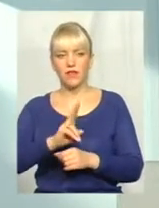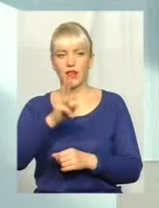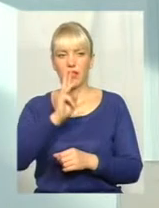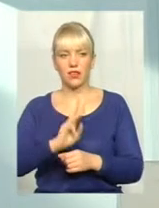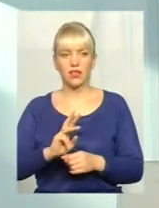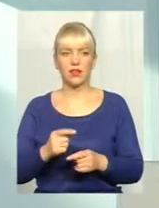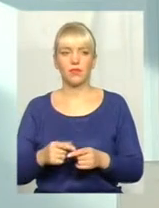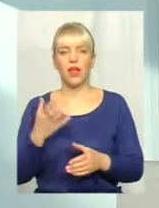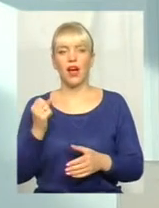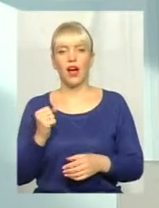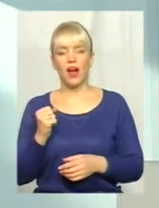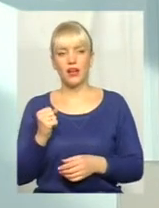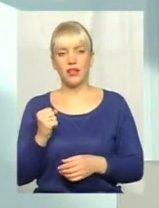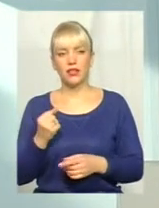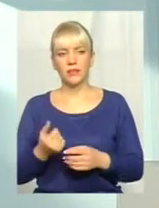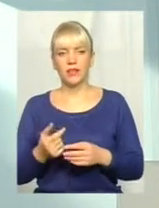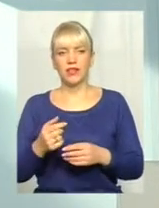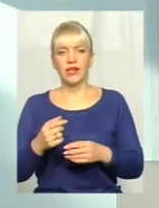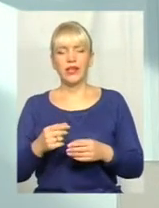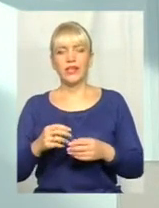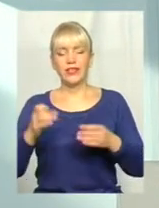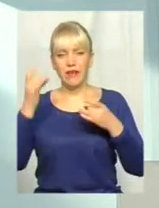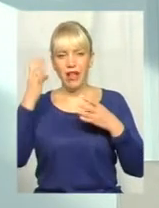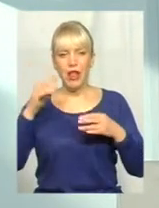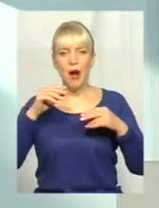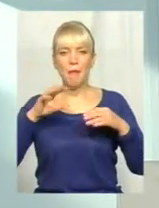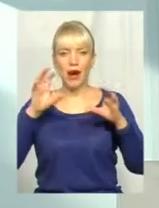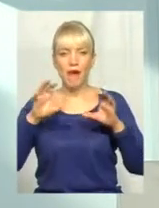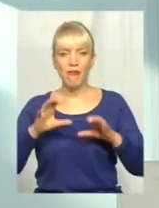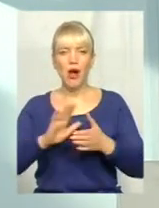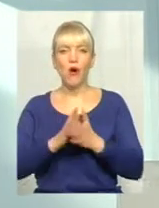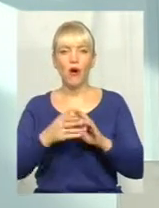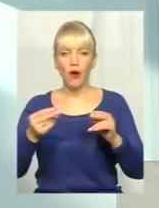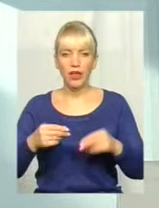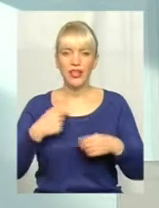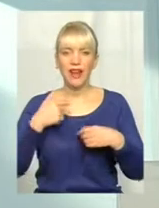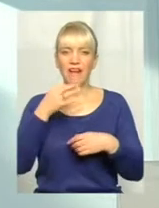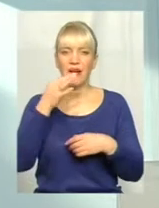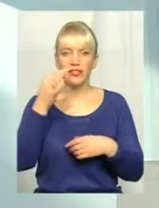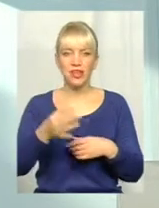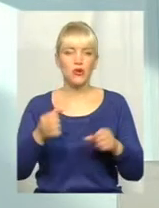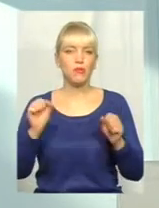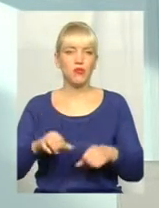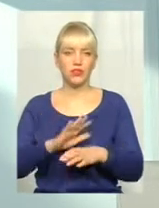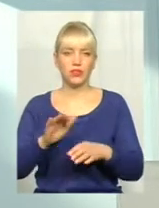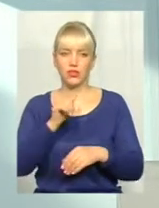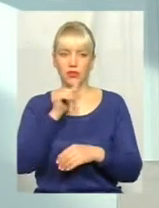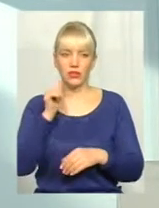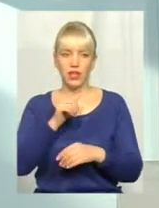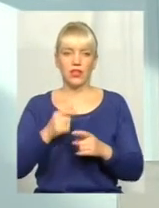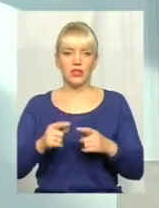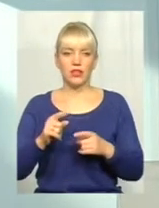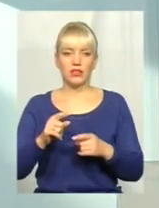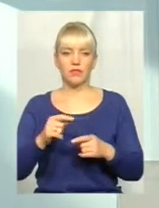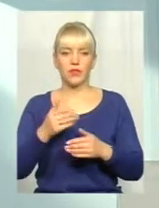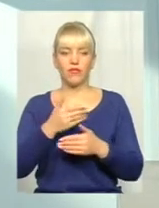фахівець. А цивільно-правові угоди, я вам скажу таку, можливо, не зовсім конфіденційну чи службову інформацію,